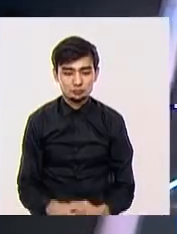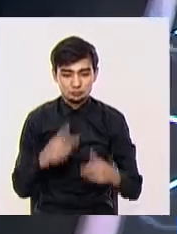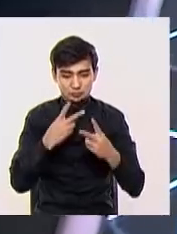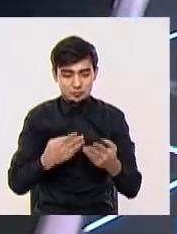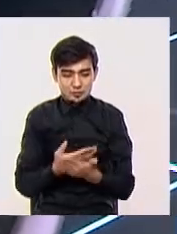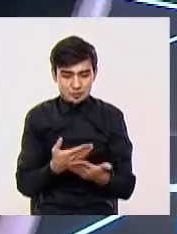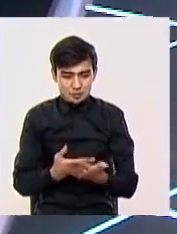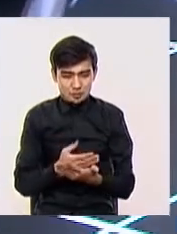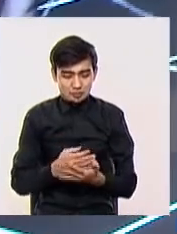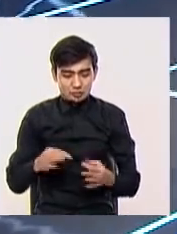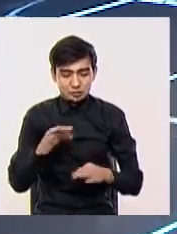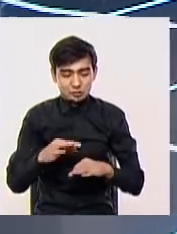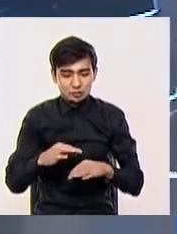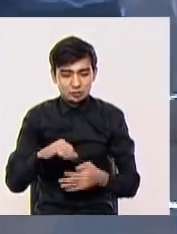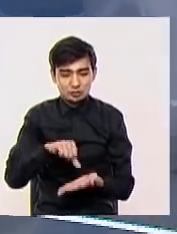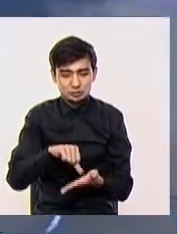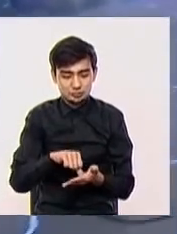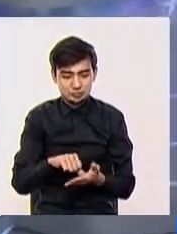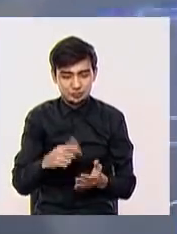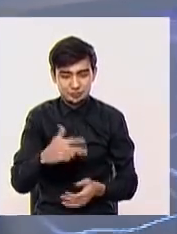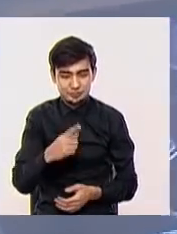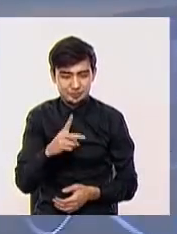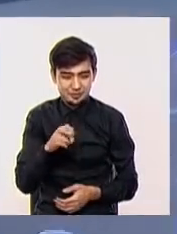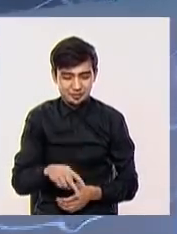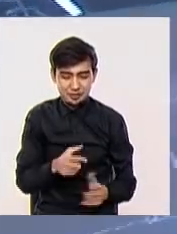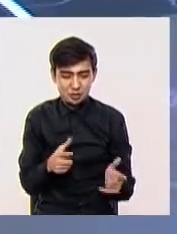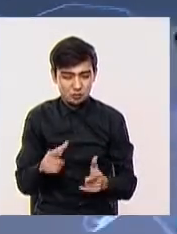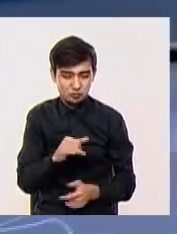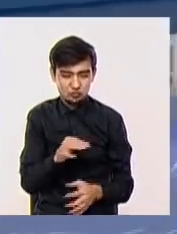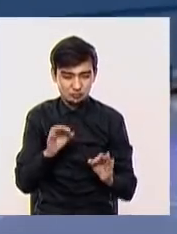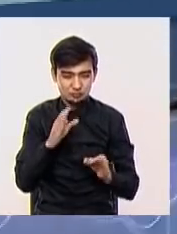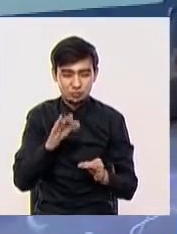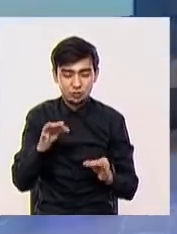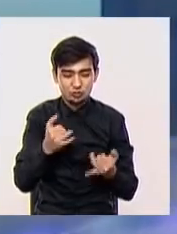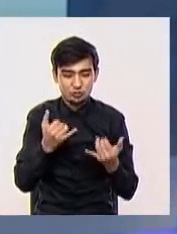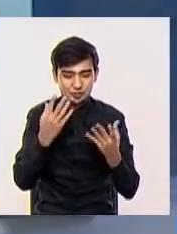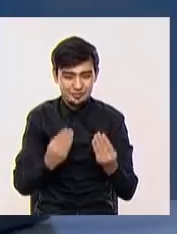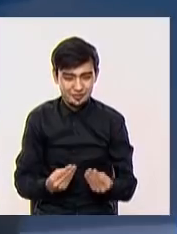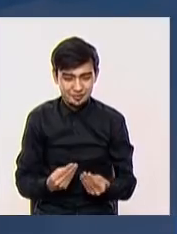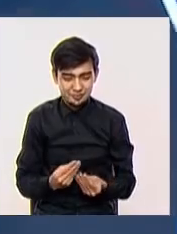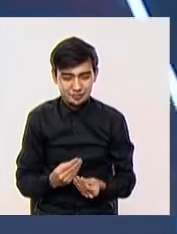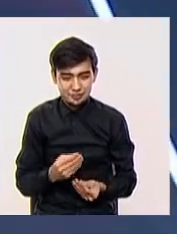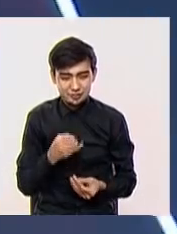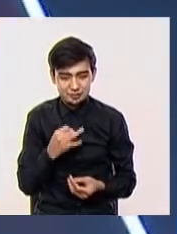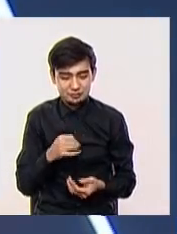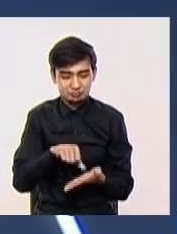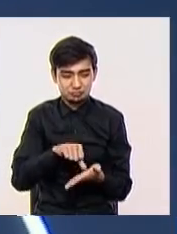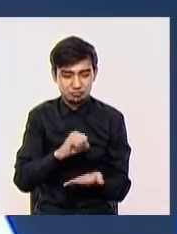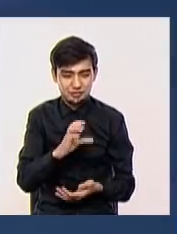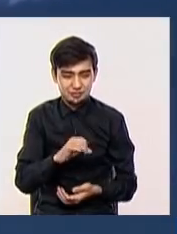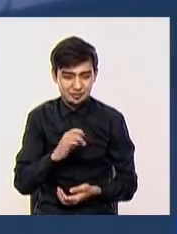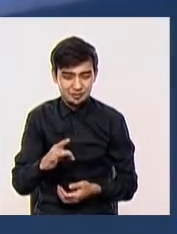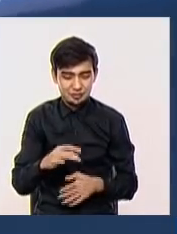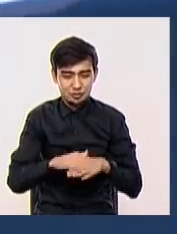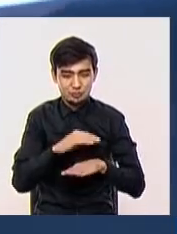Вы смотрите новости Информбюро. Корреспонденты 31 канала уже готовы рассказать о событиях уходящего дня. В студии Аскар